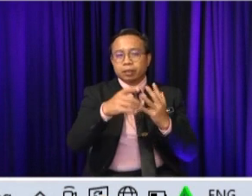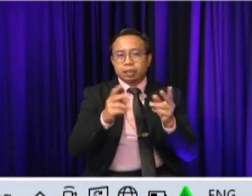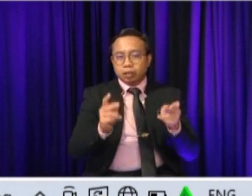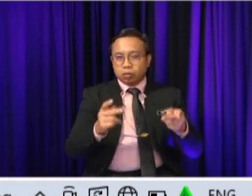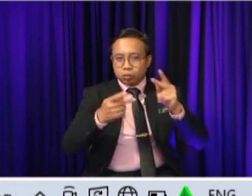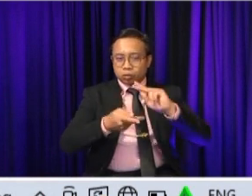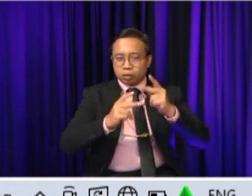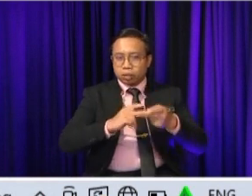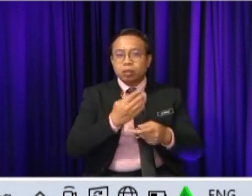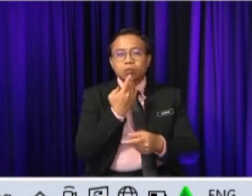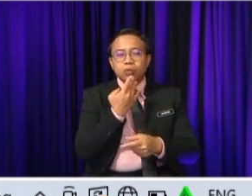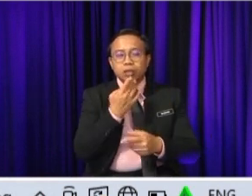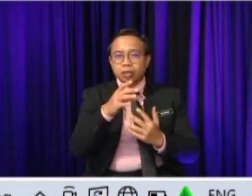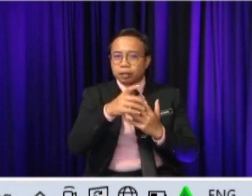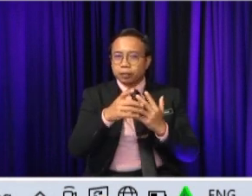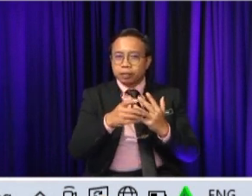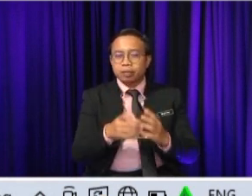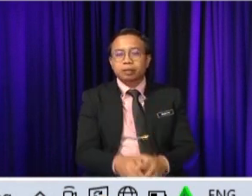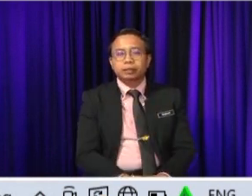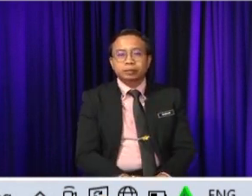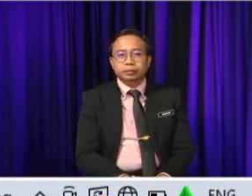Oke kita pilih